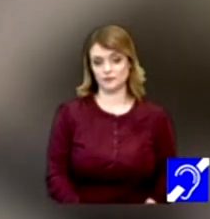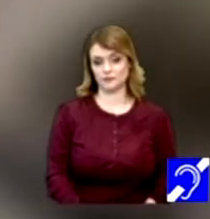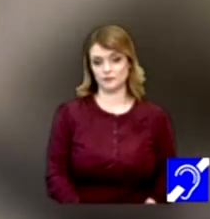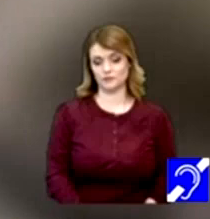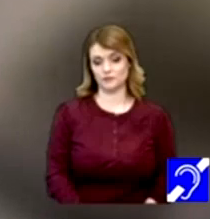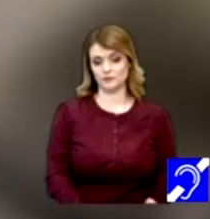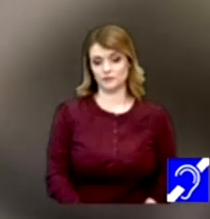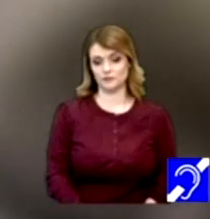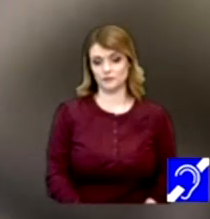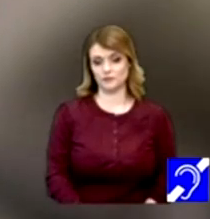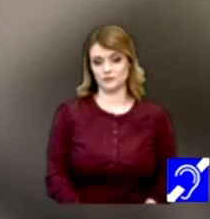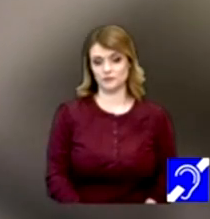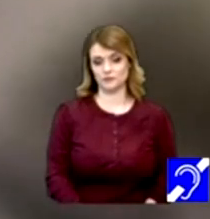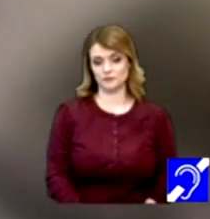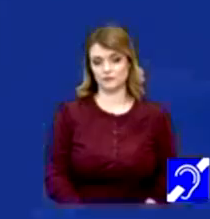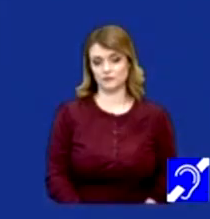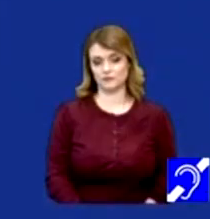Satele? Țigările astea.